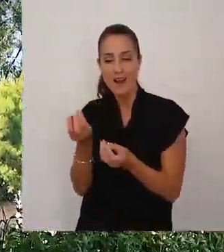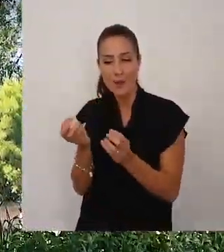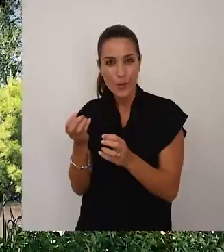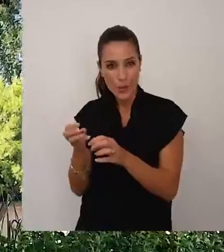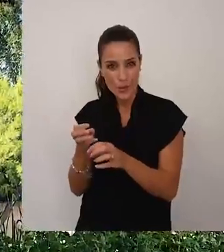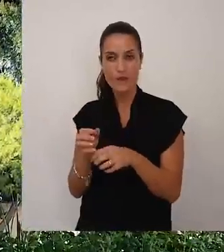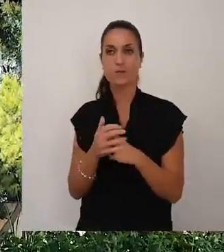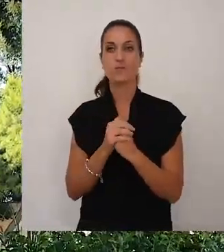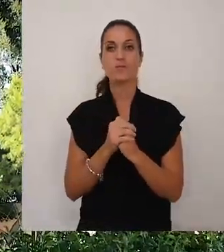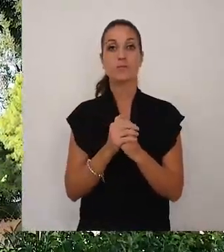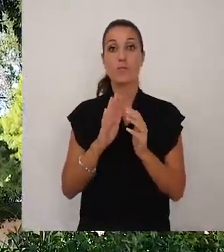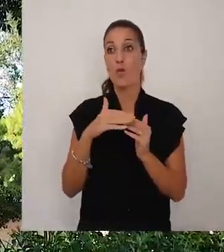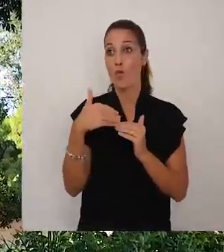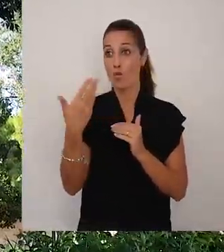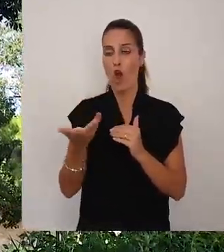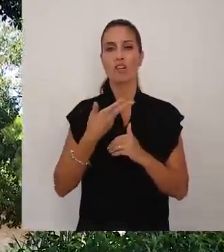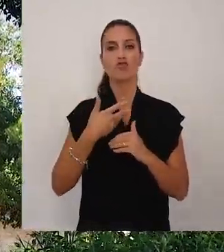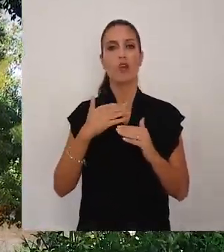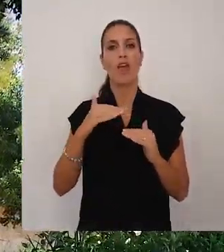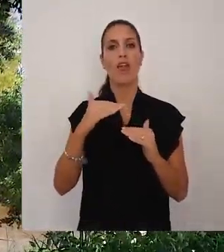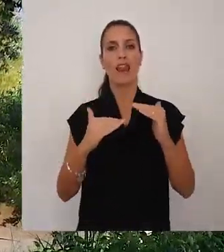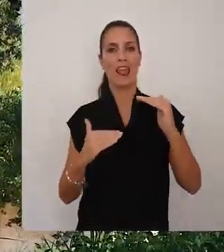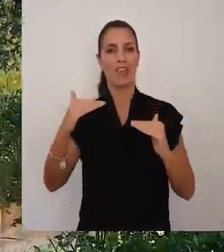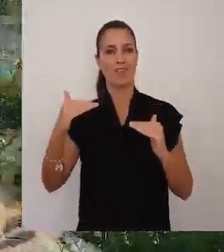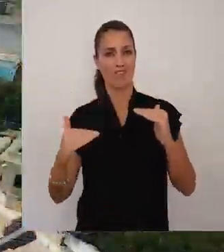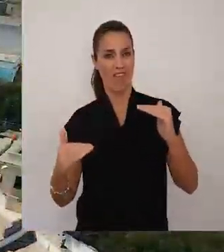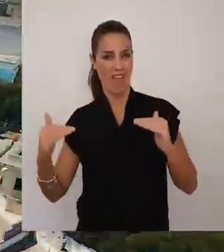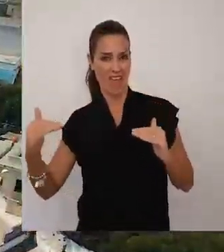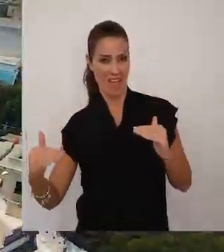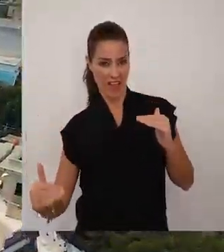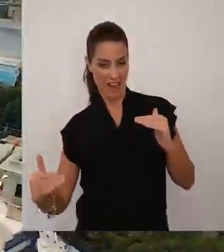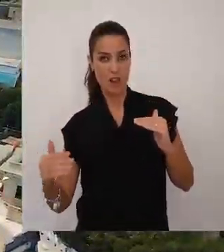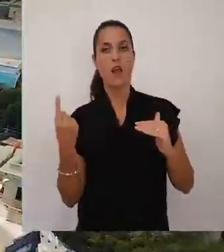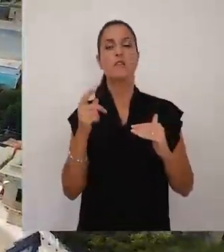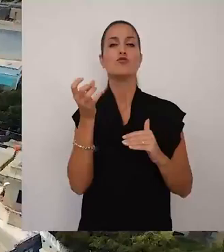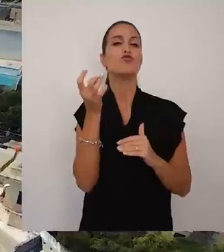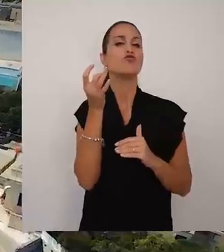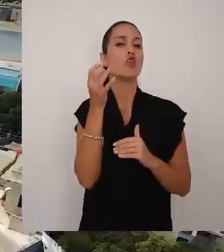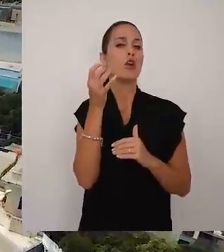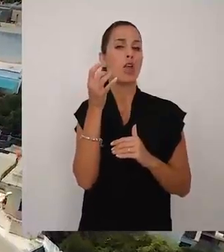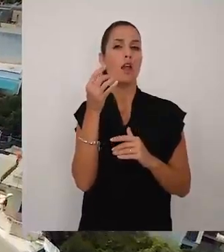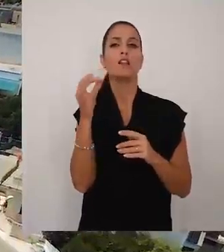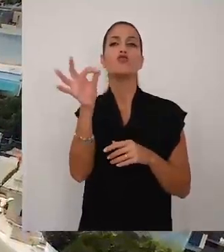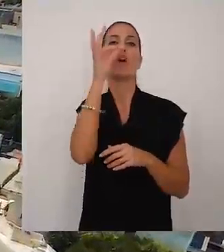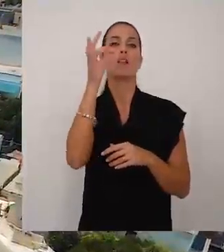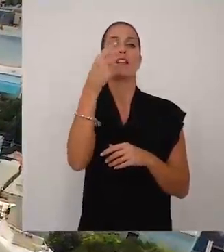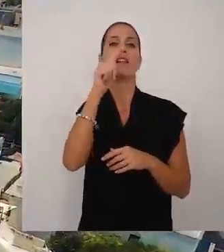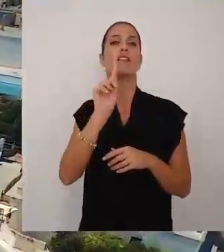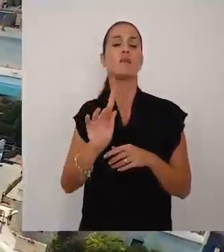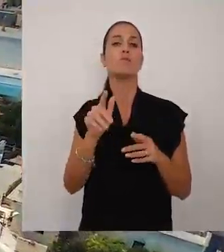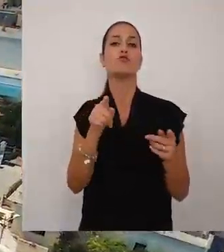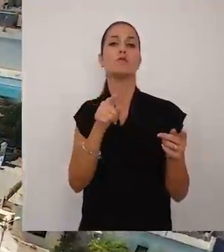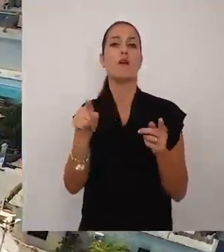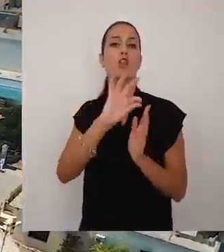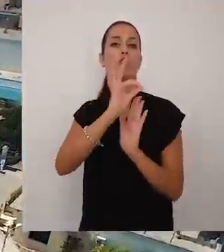Gli spazi esterni sono organizzati in vari livelli e rappresentano dei veri gioielli dell'architettura dei giardini di fine Settecento.